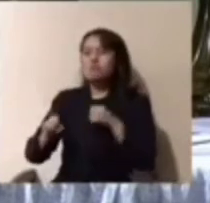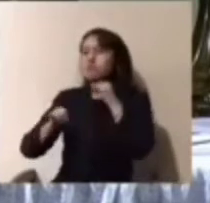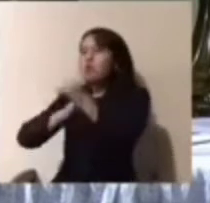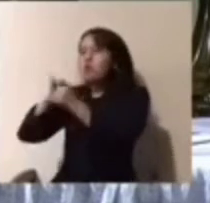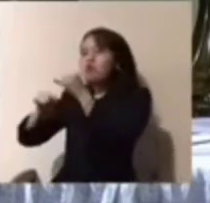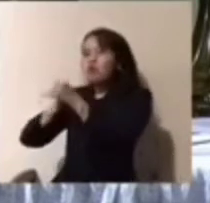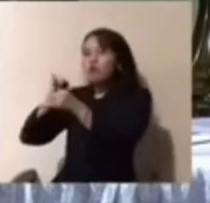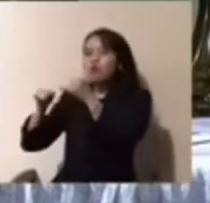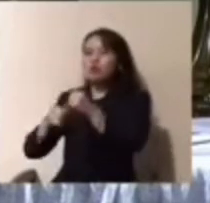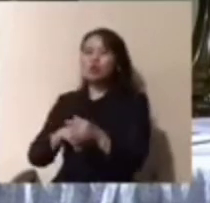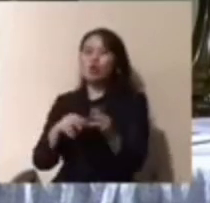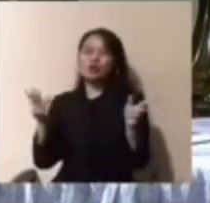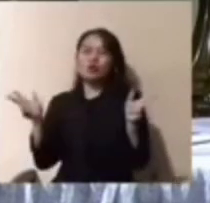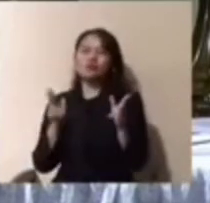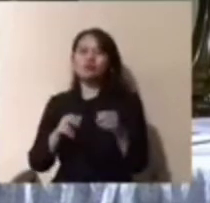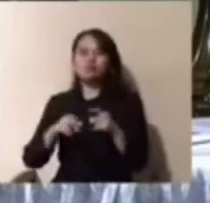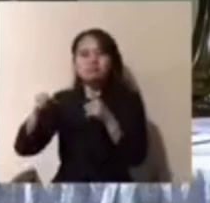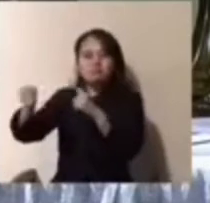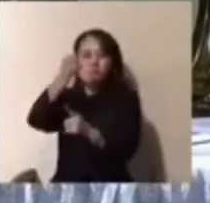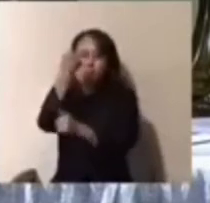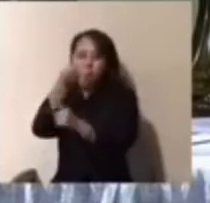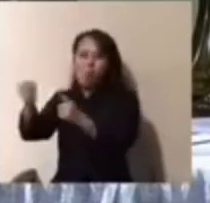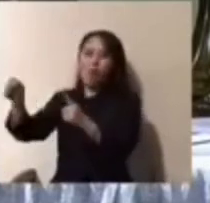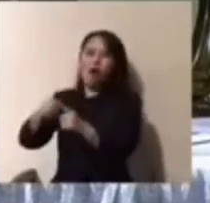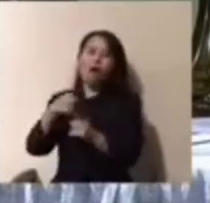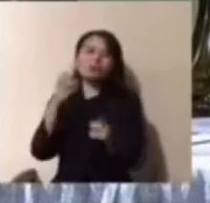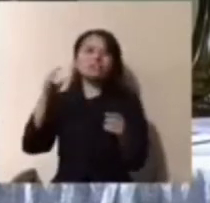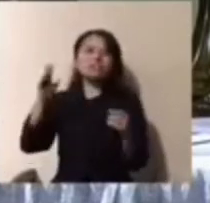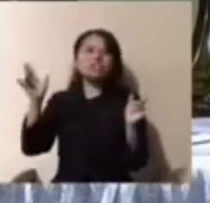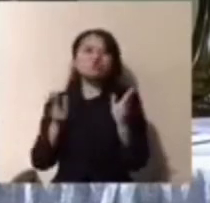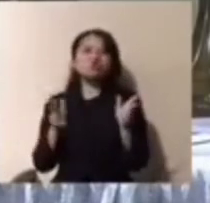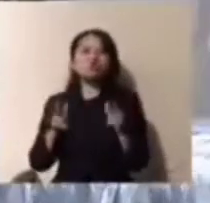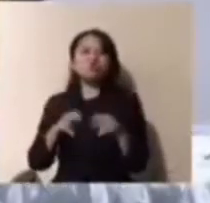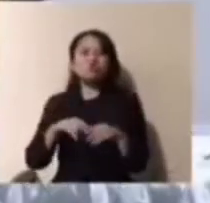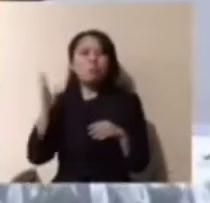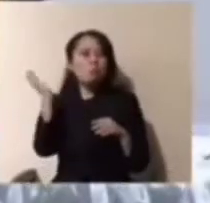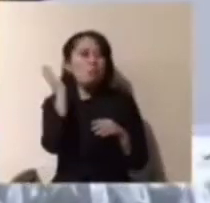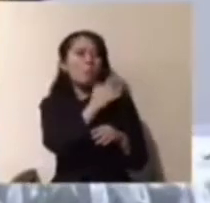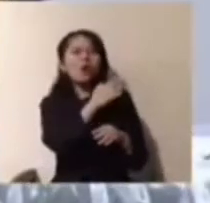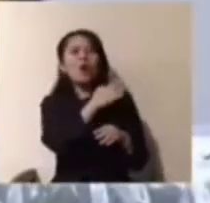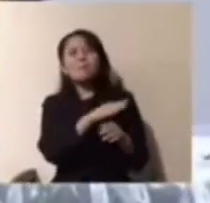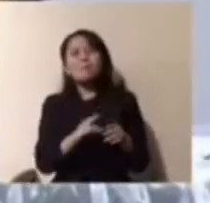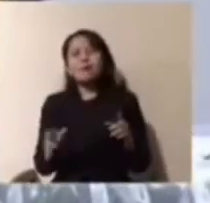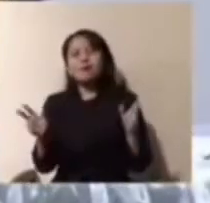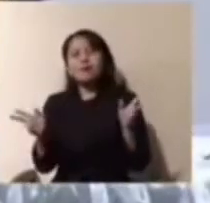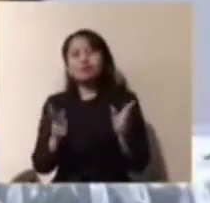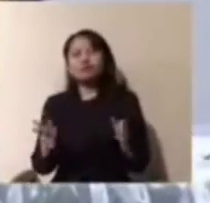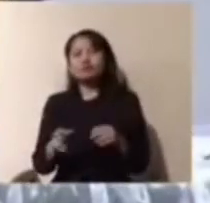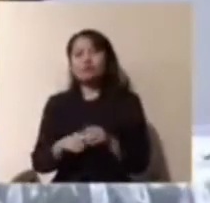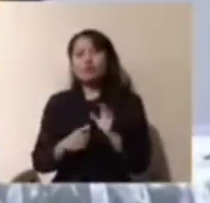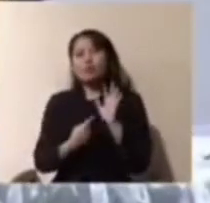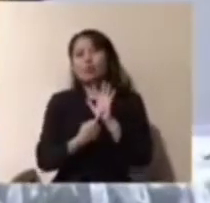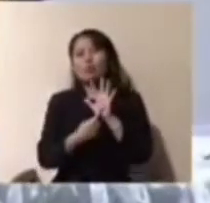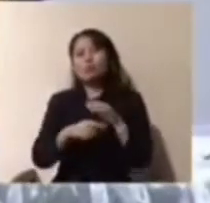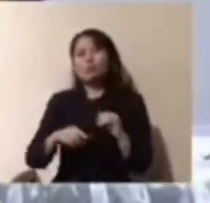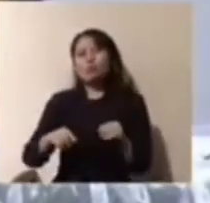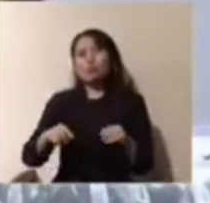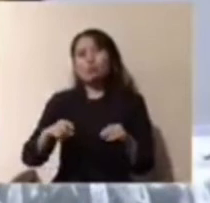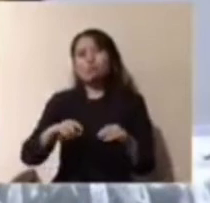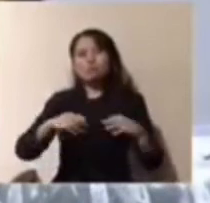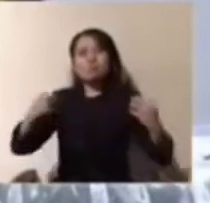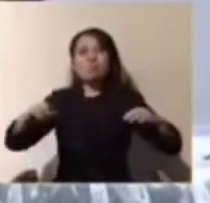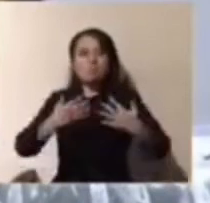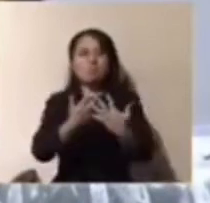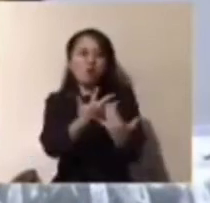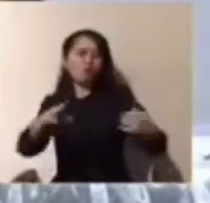mengancam, melakukan kekerasan, menampar Yesus untuk menunjukkan bahwa merekalah yang